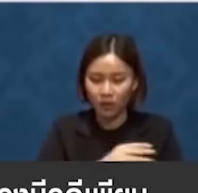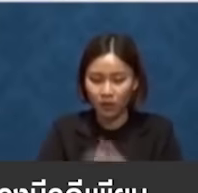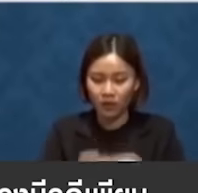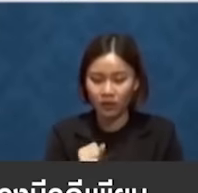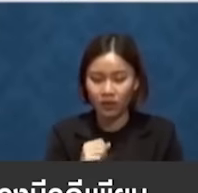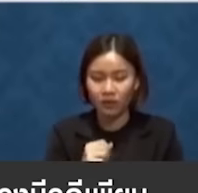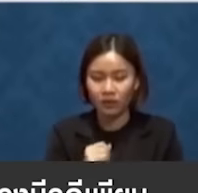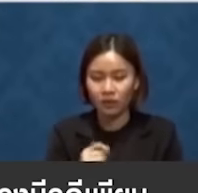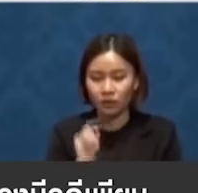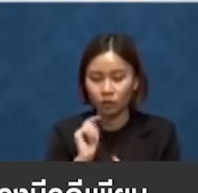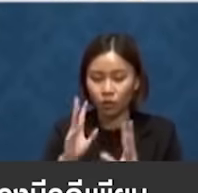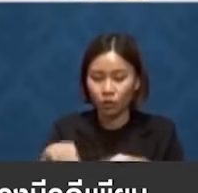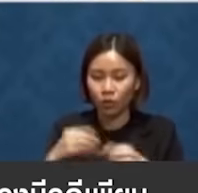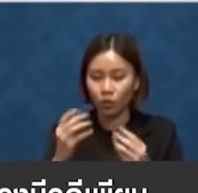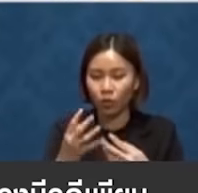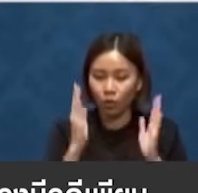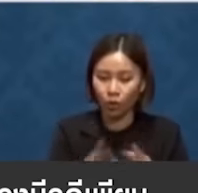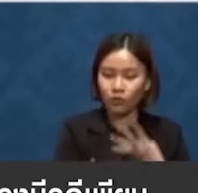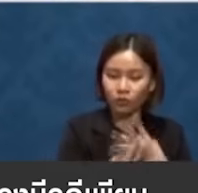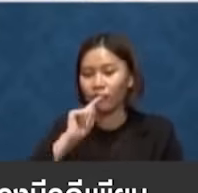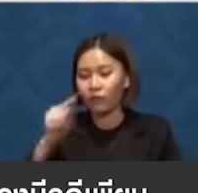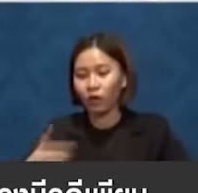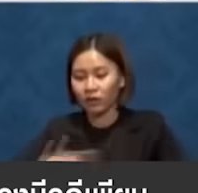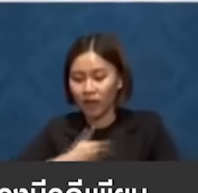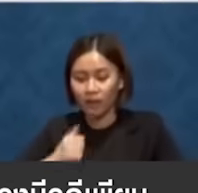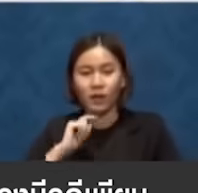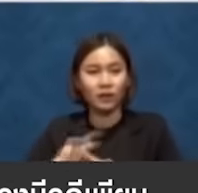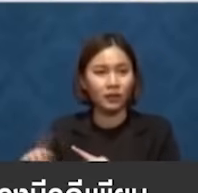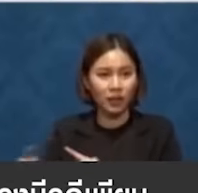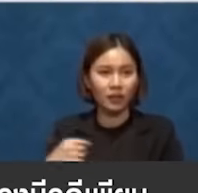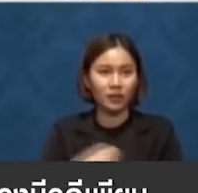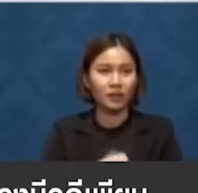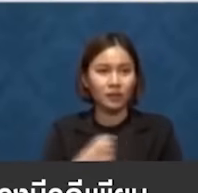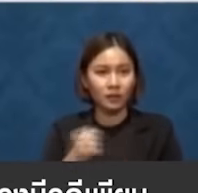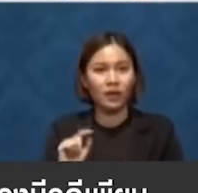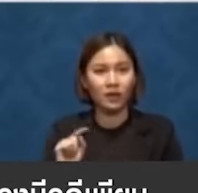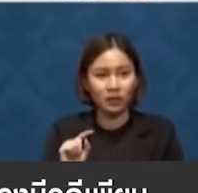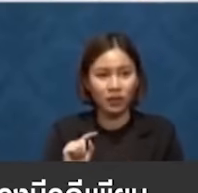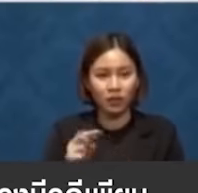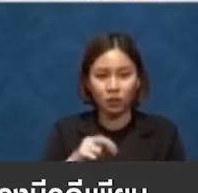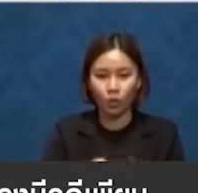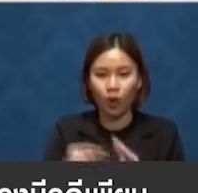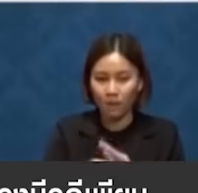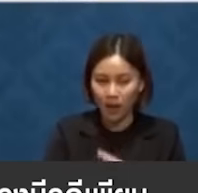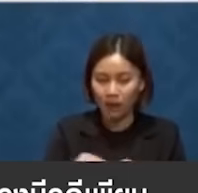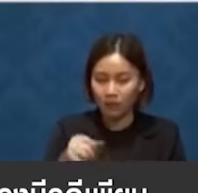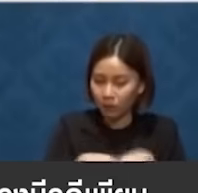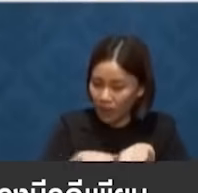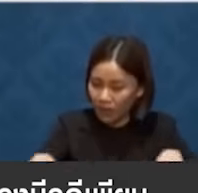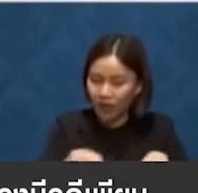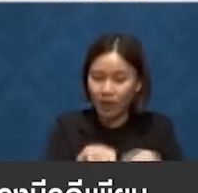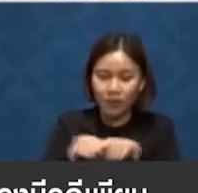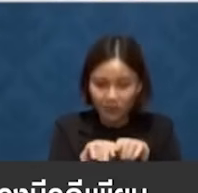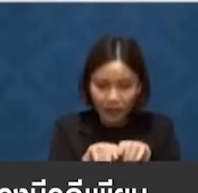นิลวิจารณ์การจัดหาโควิด-19 ของรัฐบาลแล้วใส่ข้อความที่หมิ่นประมาทในหลวงคดี112และ116จากการ